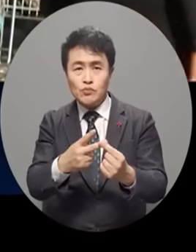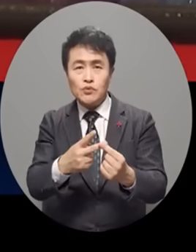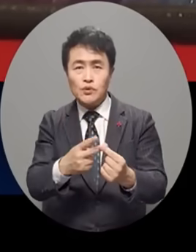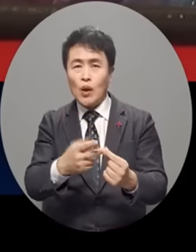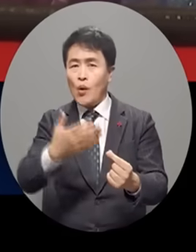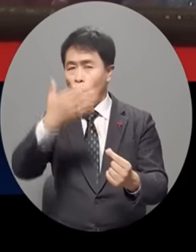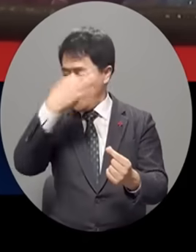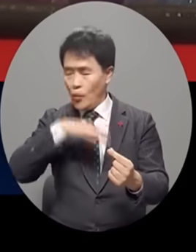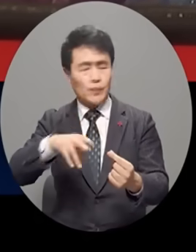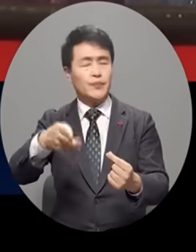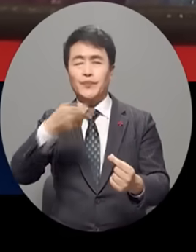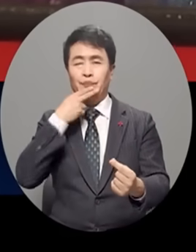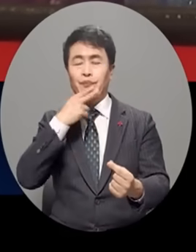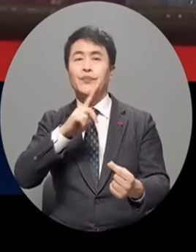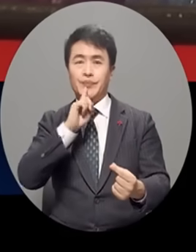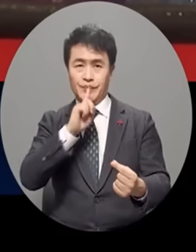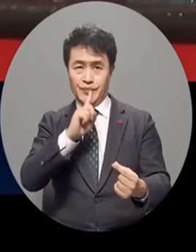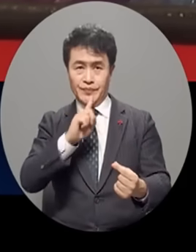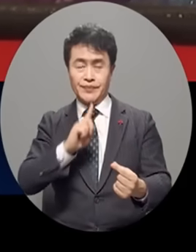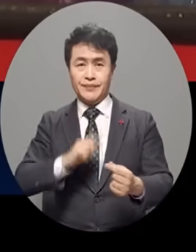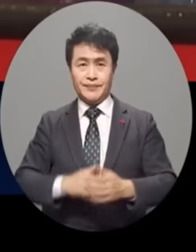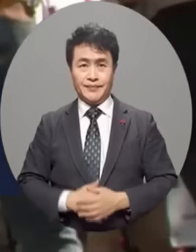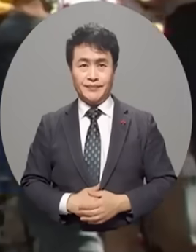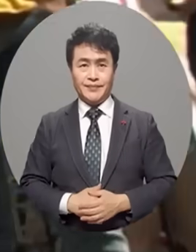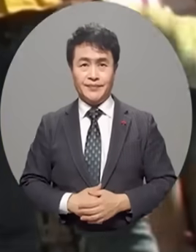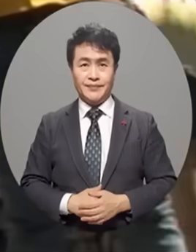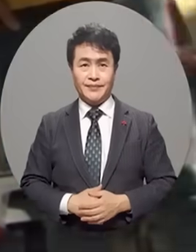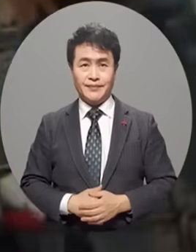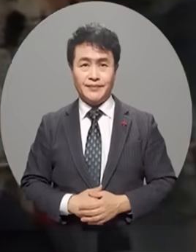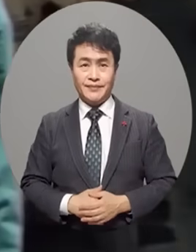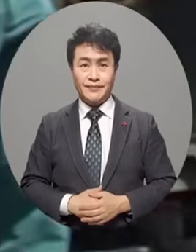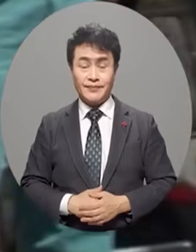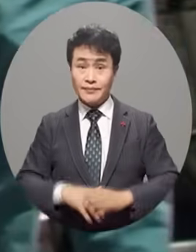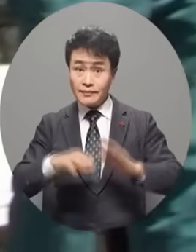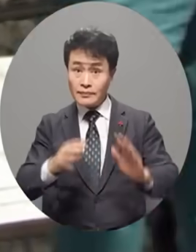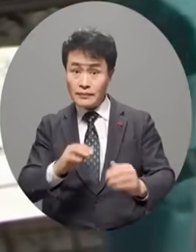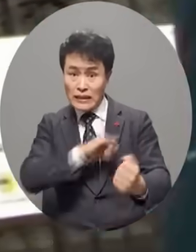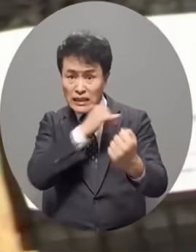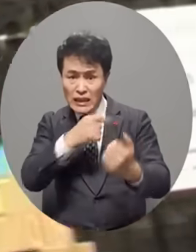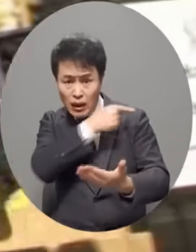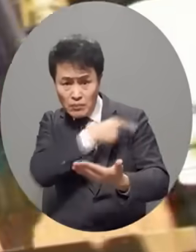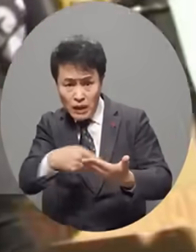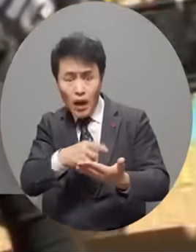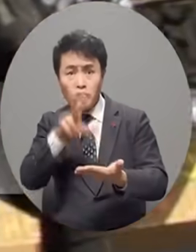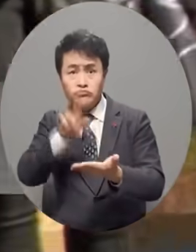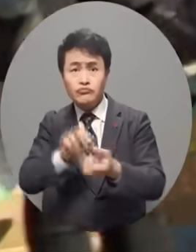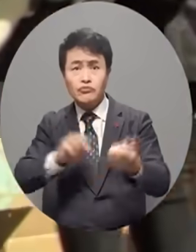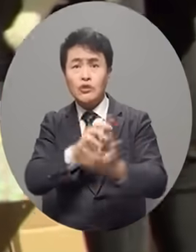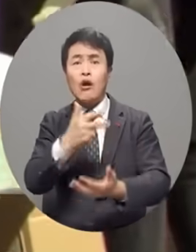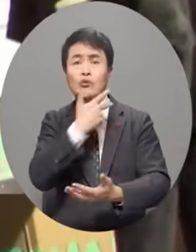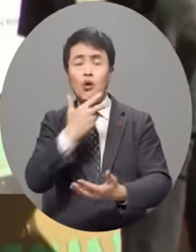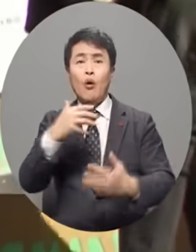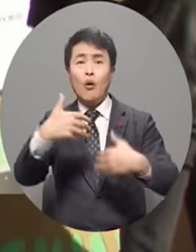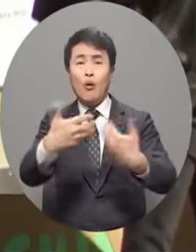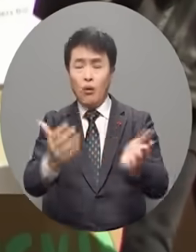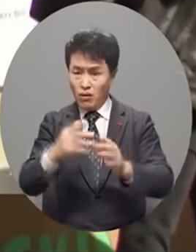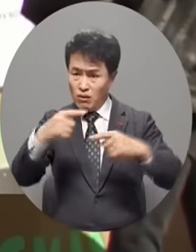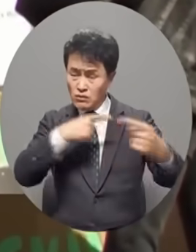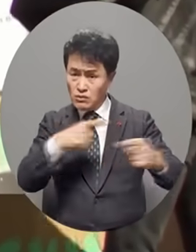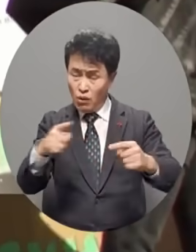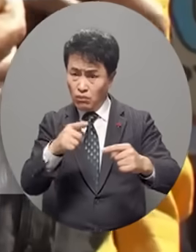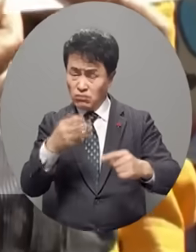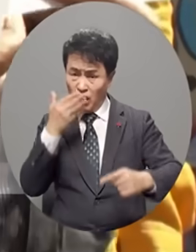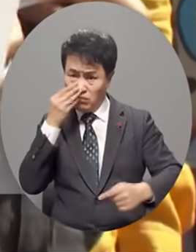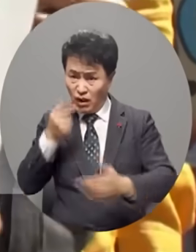principle, and two, they're not effective. 인권 침해 논란에 정작 영국에서도 정책이 속도를